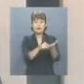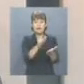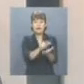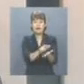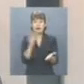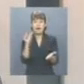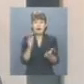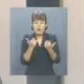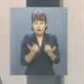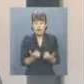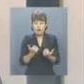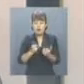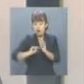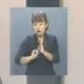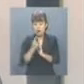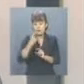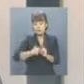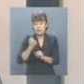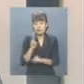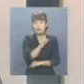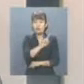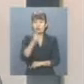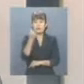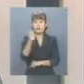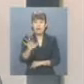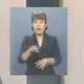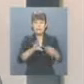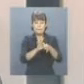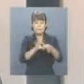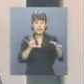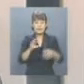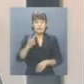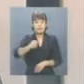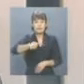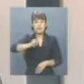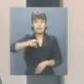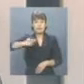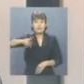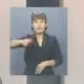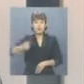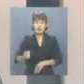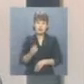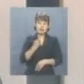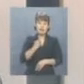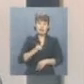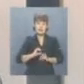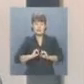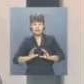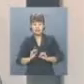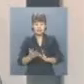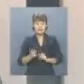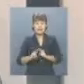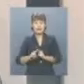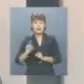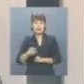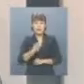วันที่15ธันวาคมพร้อมยืนยันว่าไม่มีผลต่อคดีที่ปปช.กำลังไต่สวนความไม่โปร่งใสสัญญาที่ทำไว้กับกลุ่มบมจ.